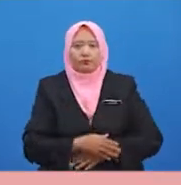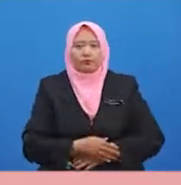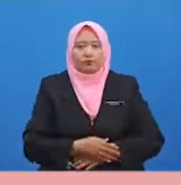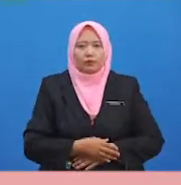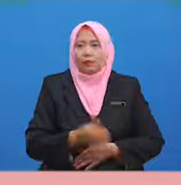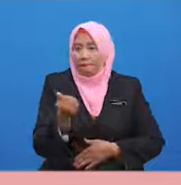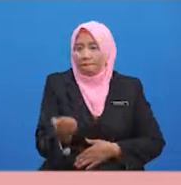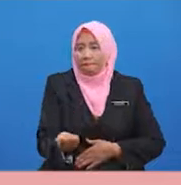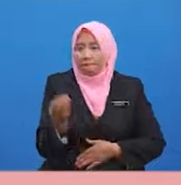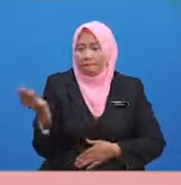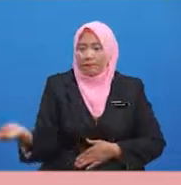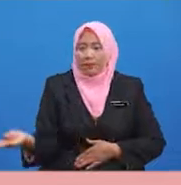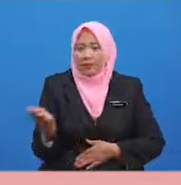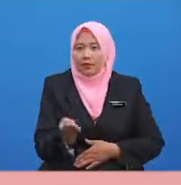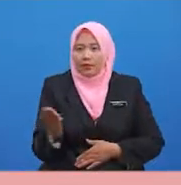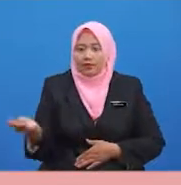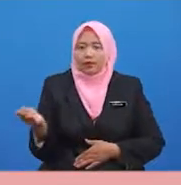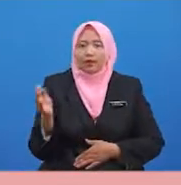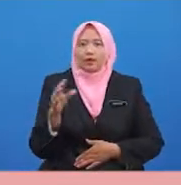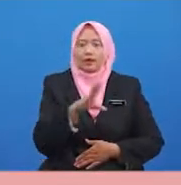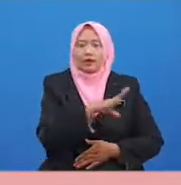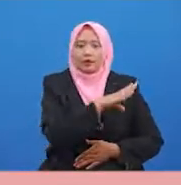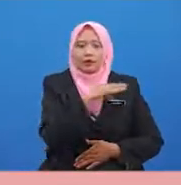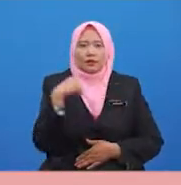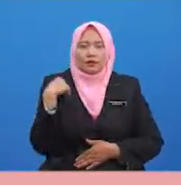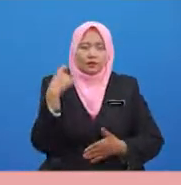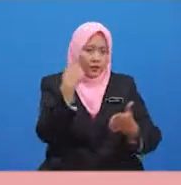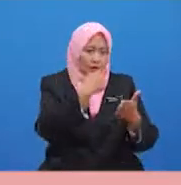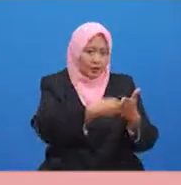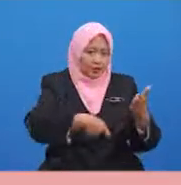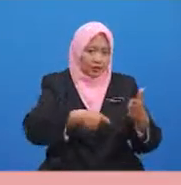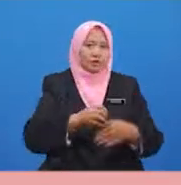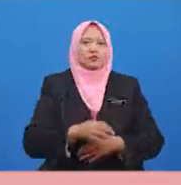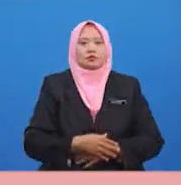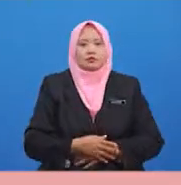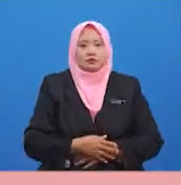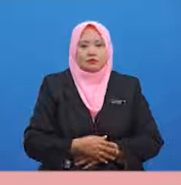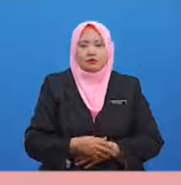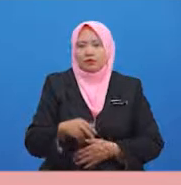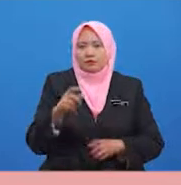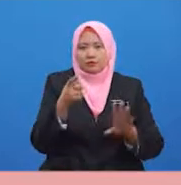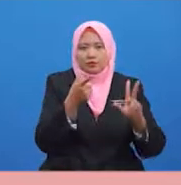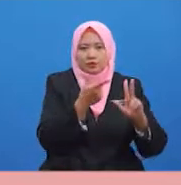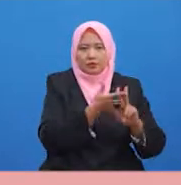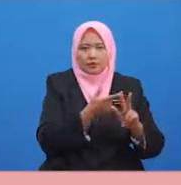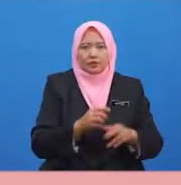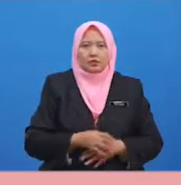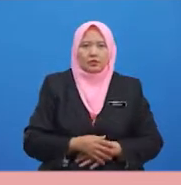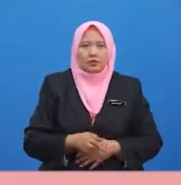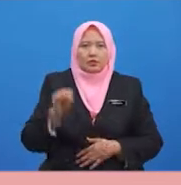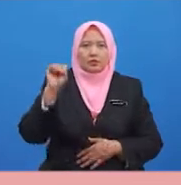yang diakadkan iaitu harga dan barang. Ketiga,